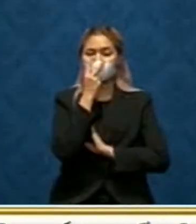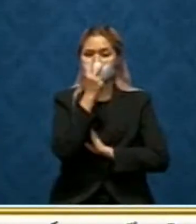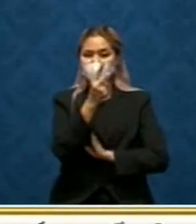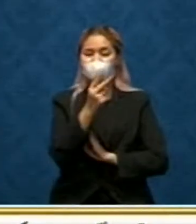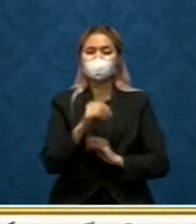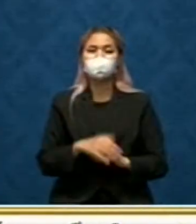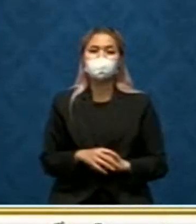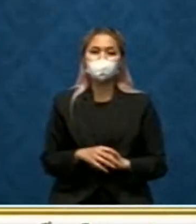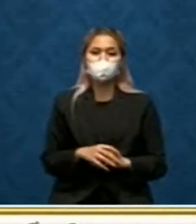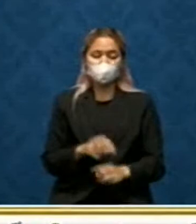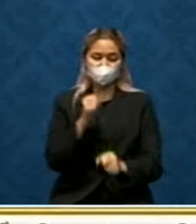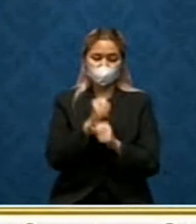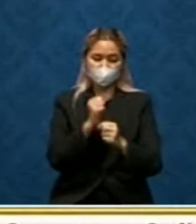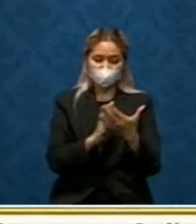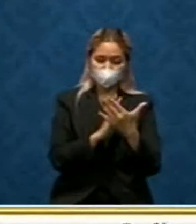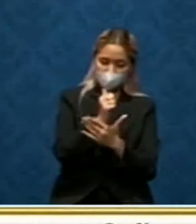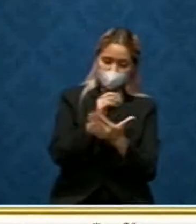ว